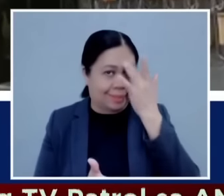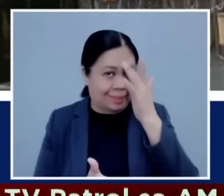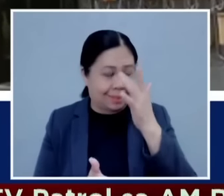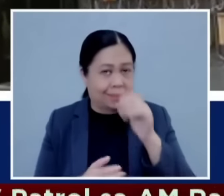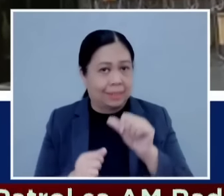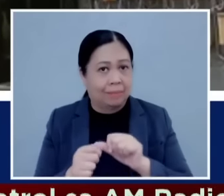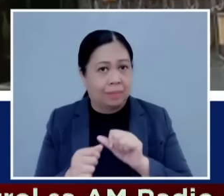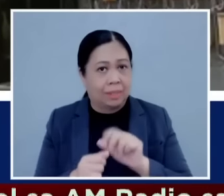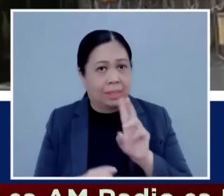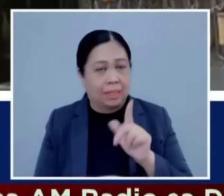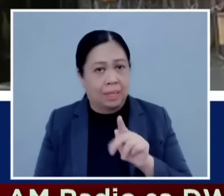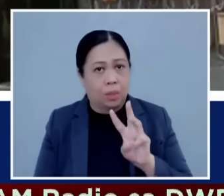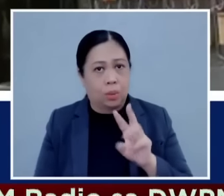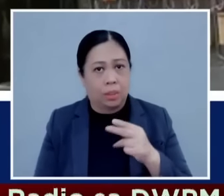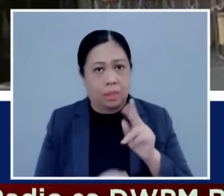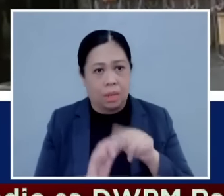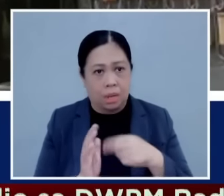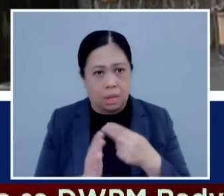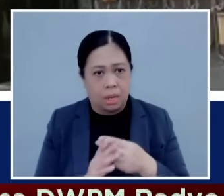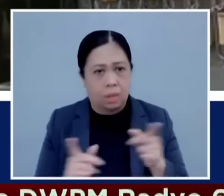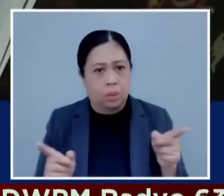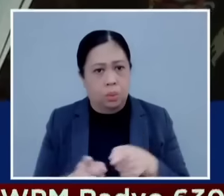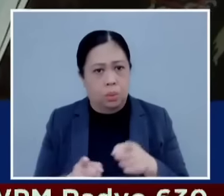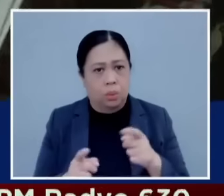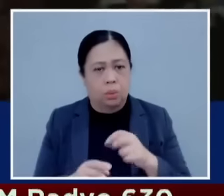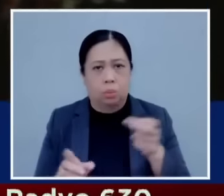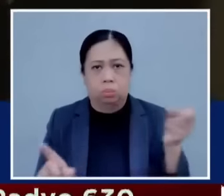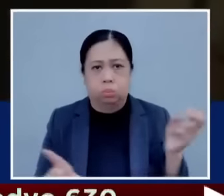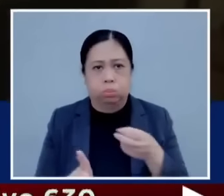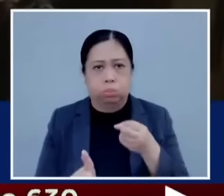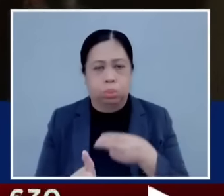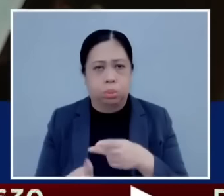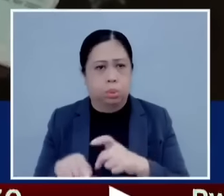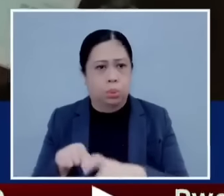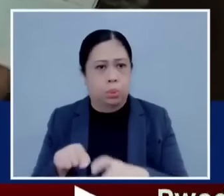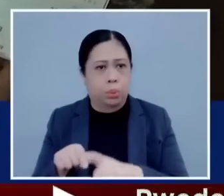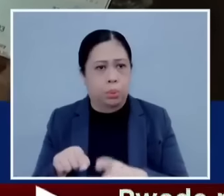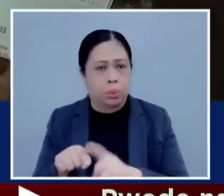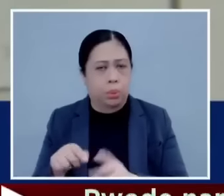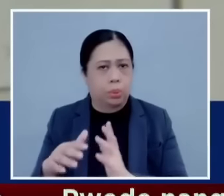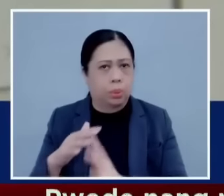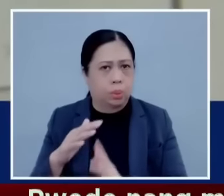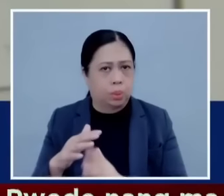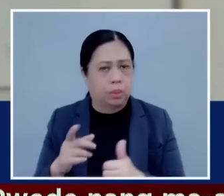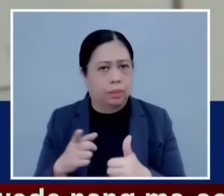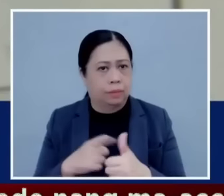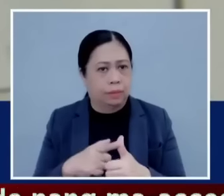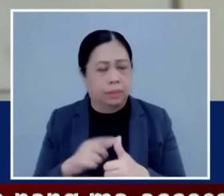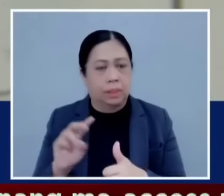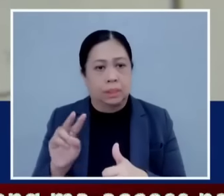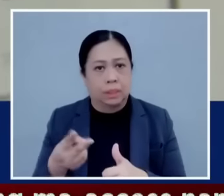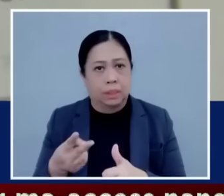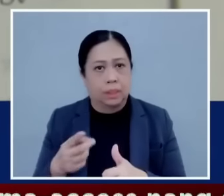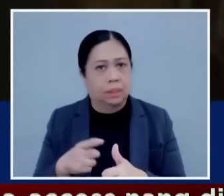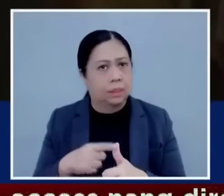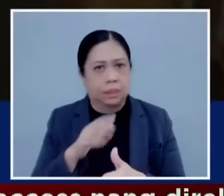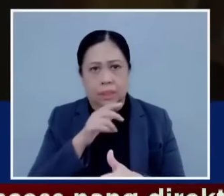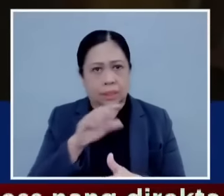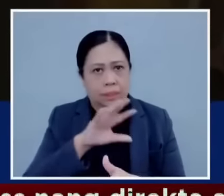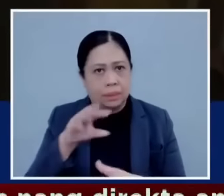hour, yun yung otomatikong ipapasa sa electric consumers. Yun yung una. Pangalawa, hindi kasama